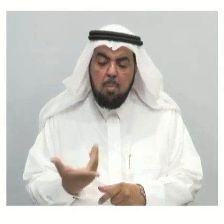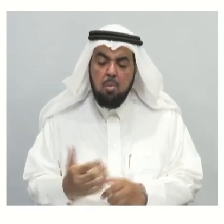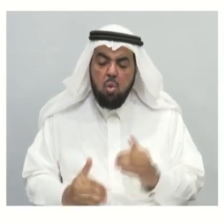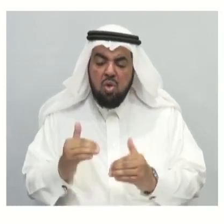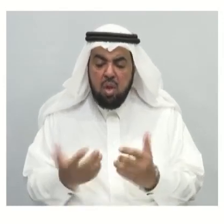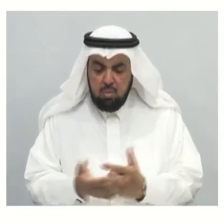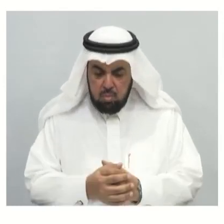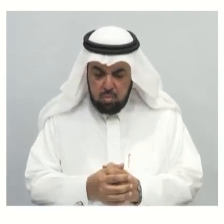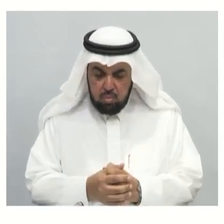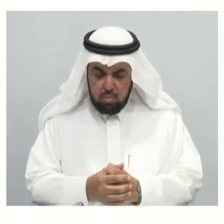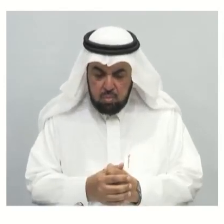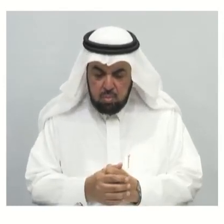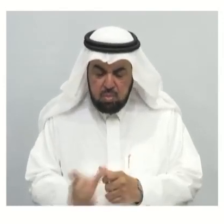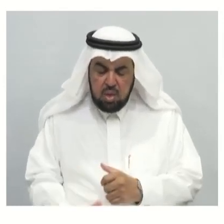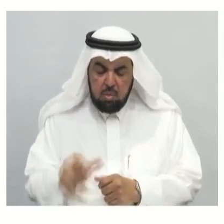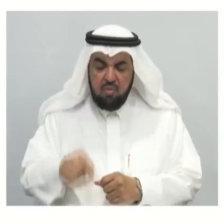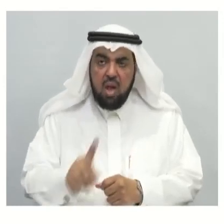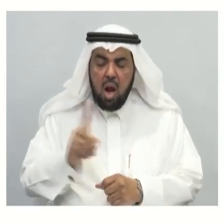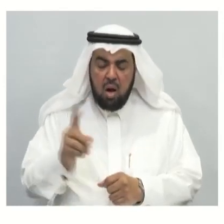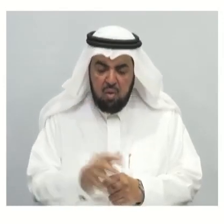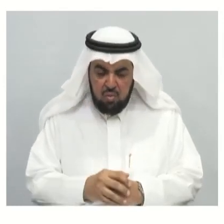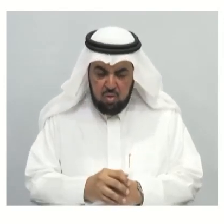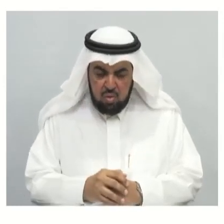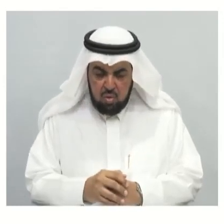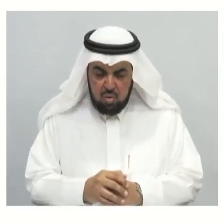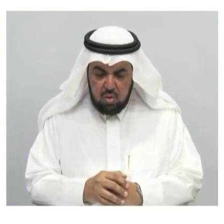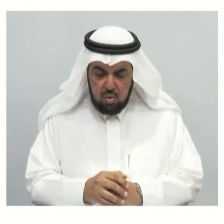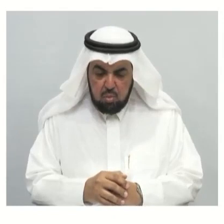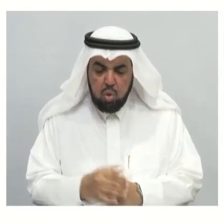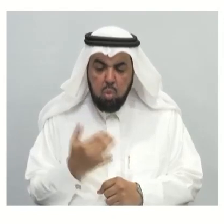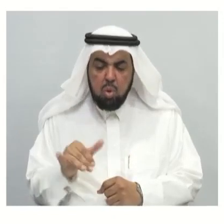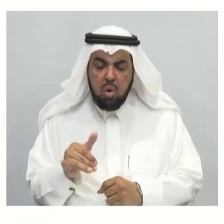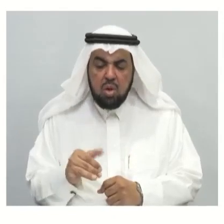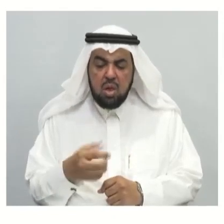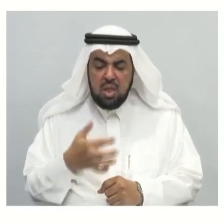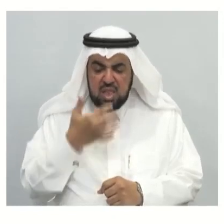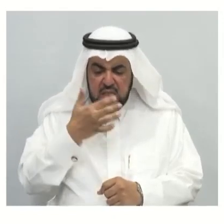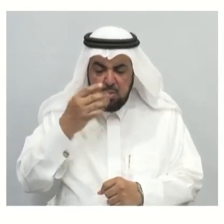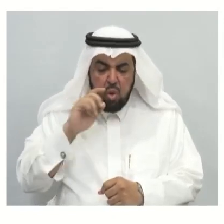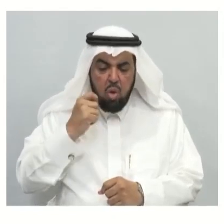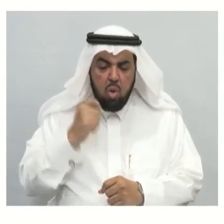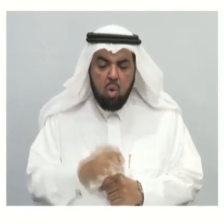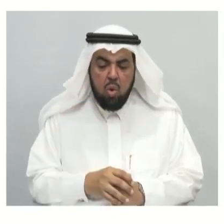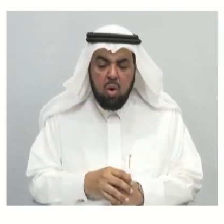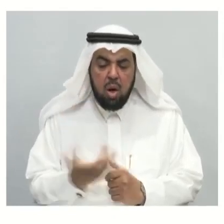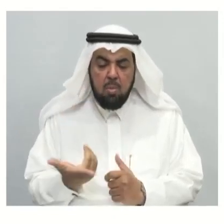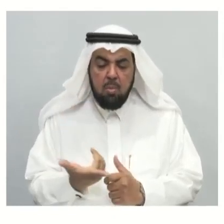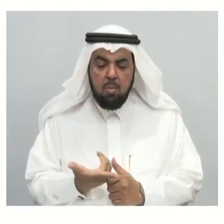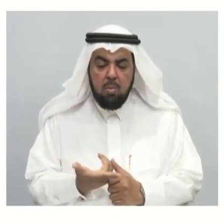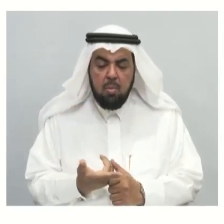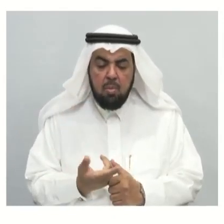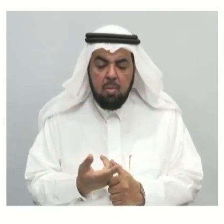الوفيات احسنتم 7 في الالف بينما متوسط عمر الذكور كم يبلغ